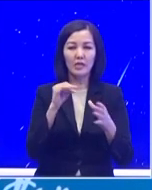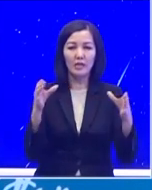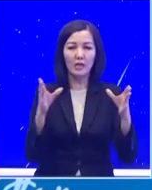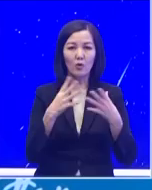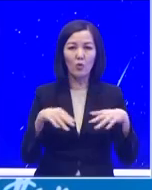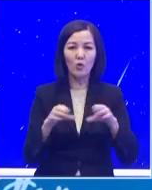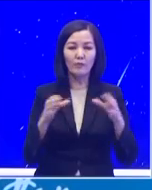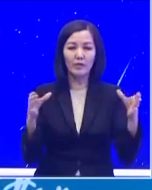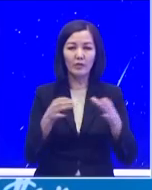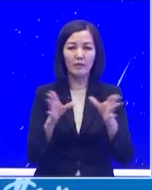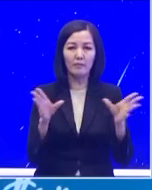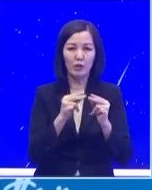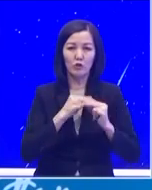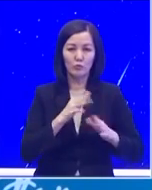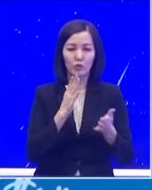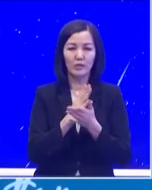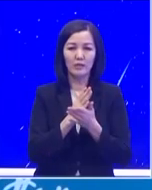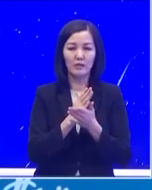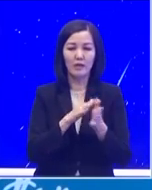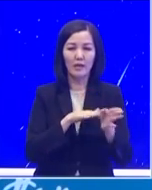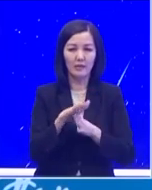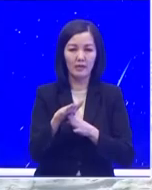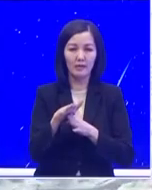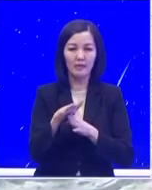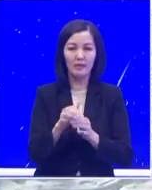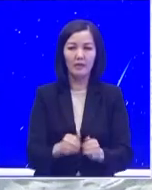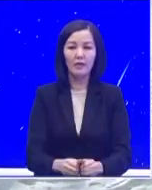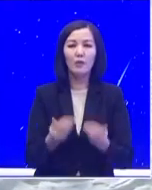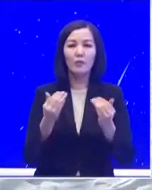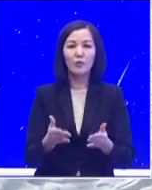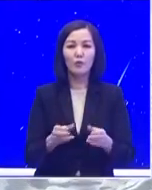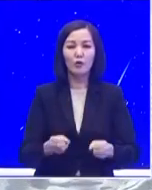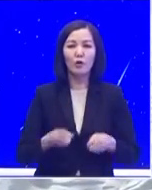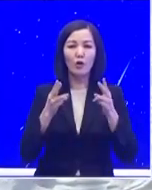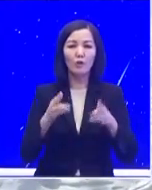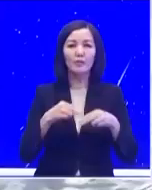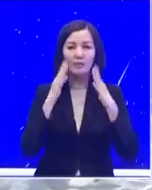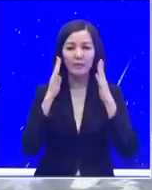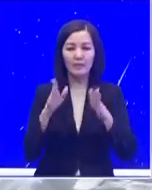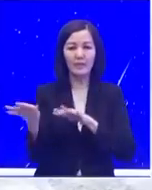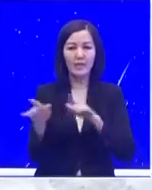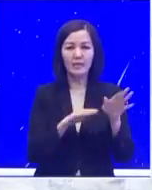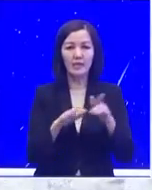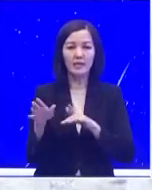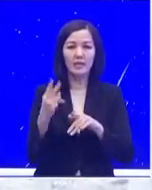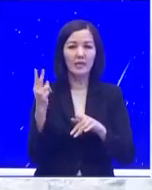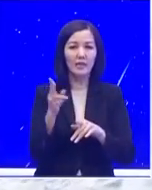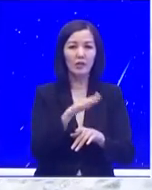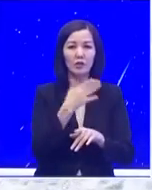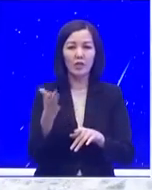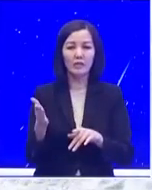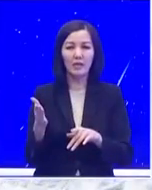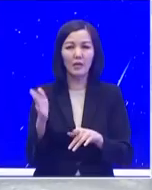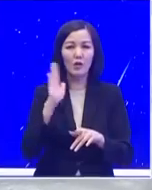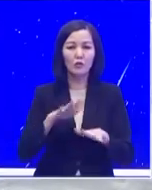бізбен тығыз қарым-қатынаста жұмыс атқарады бізбен бірге. Бүгінгі қауіпсіздік басты назарда акциясы аясында қос тарап өкілдері су басу